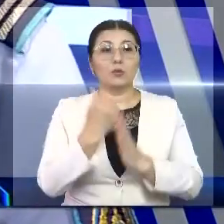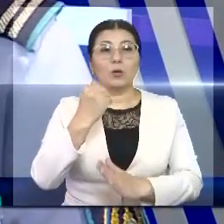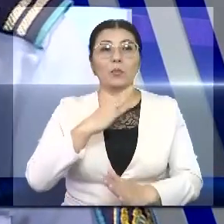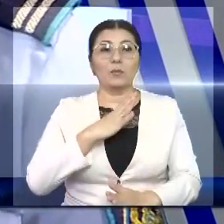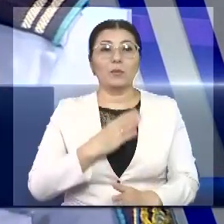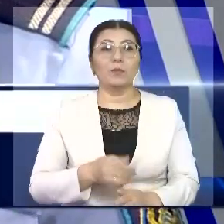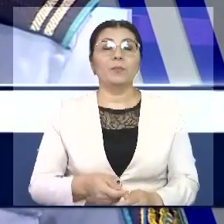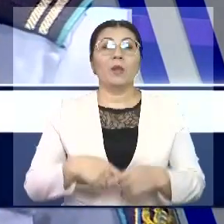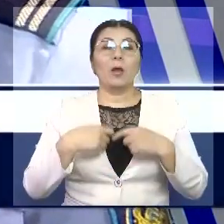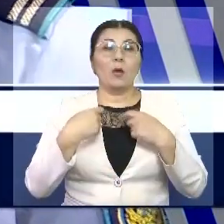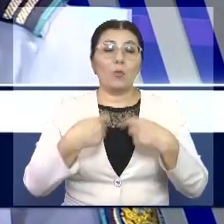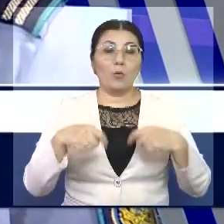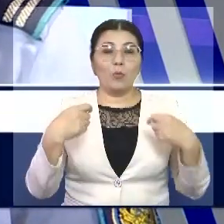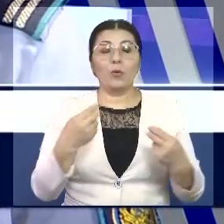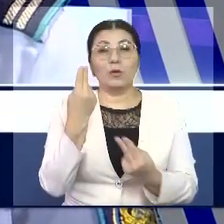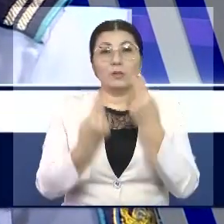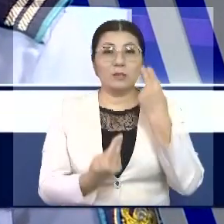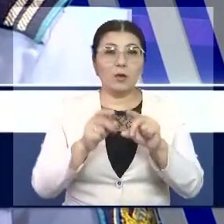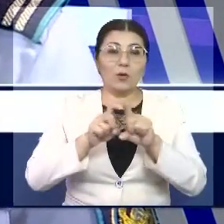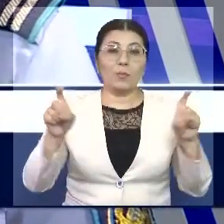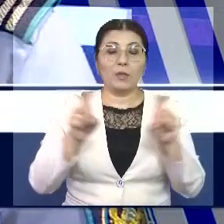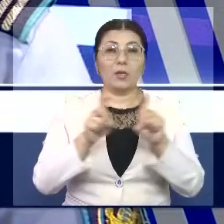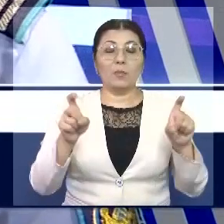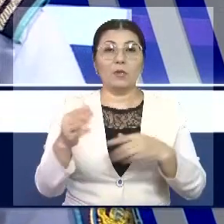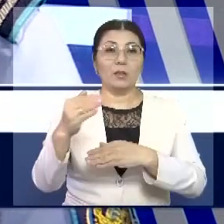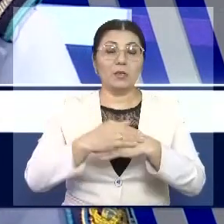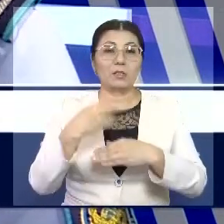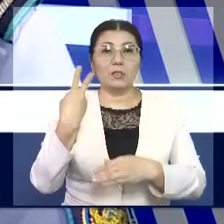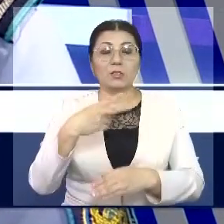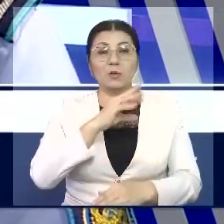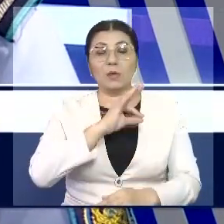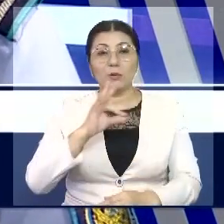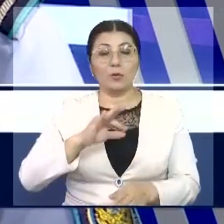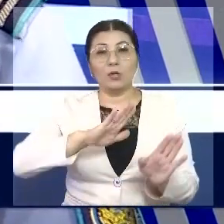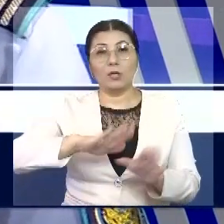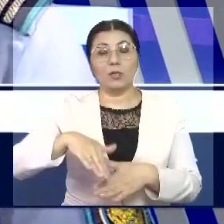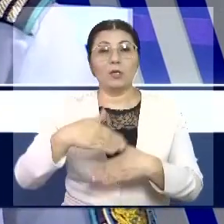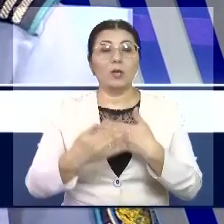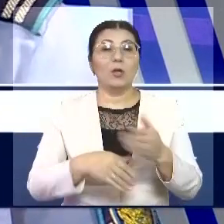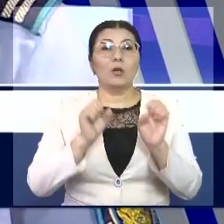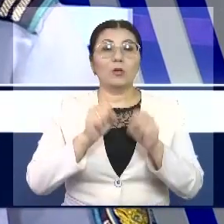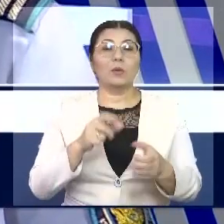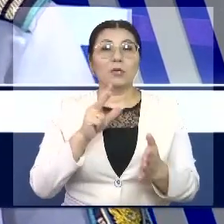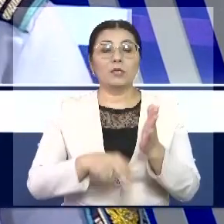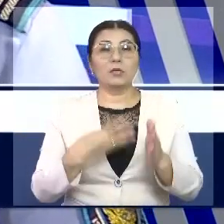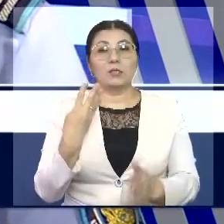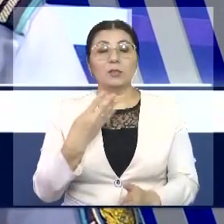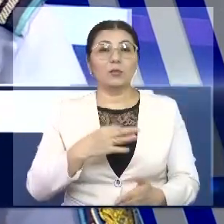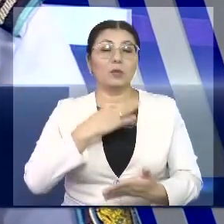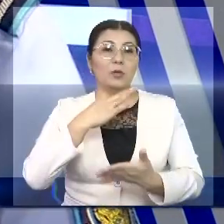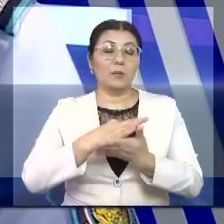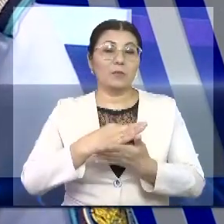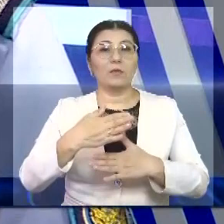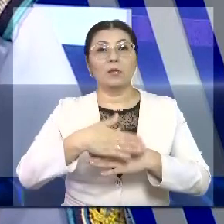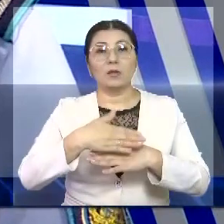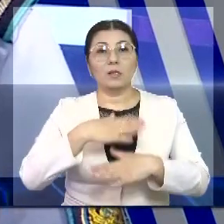Ойын сауық мекемелерінде, яғни сағат 20:00-ден кейін жүргізуге рұқсат берген 84 әкімшілік жауапкершілікке